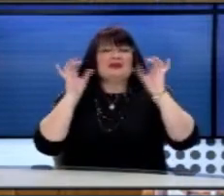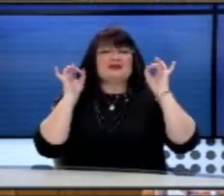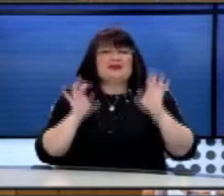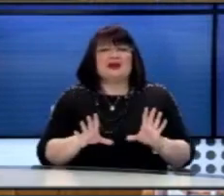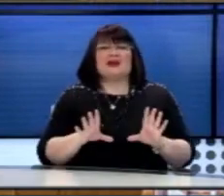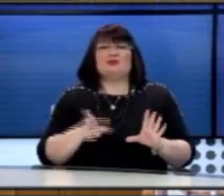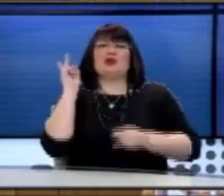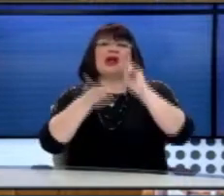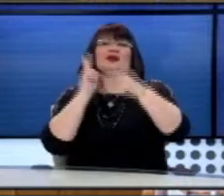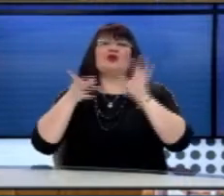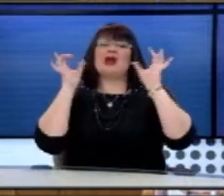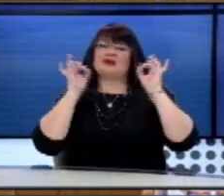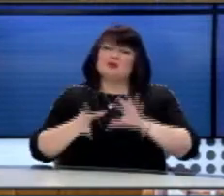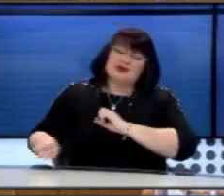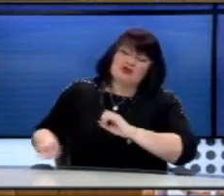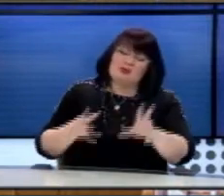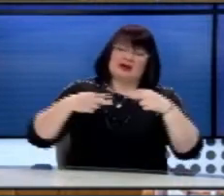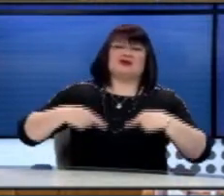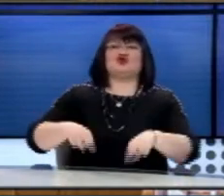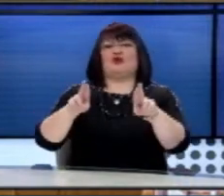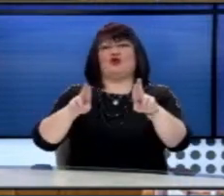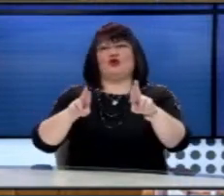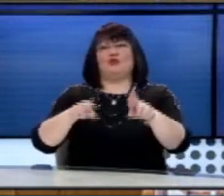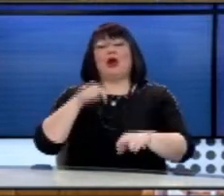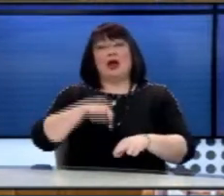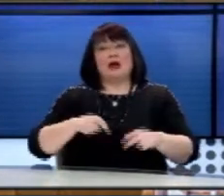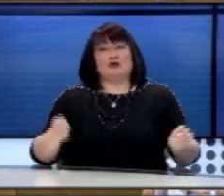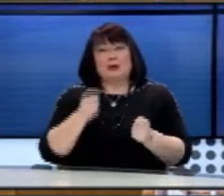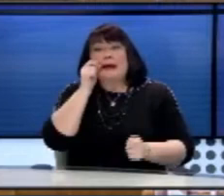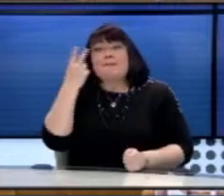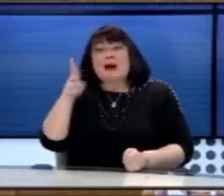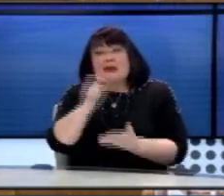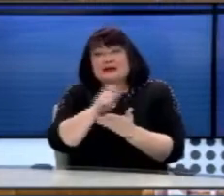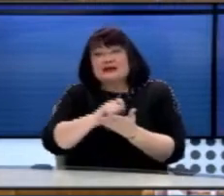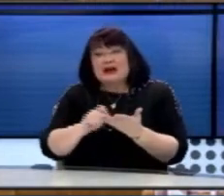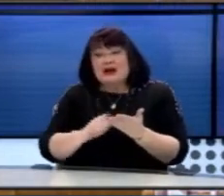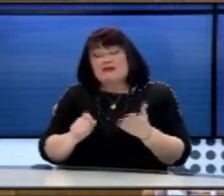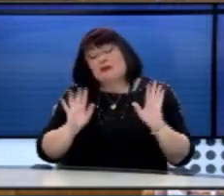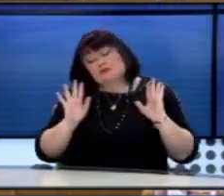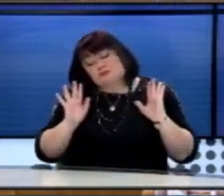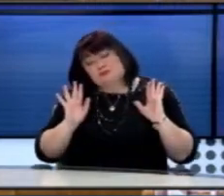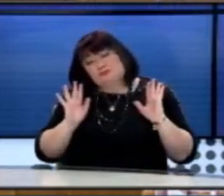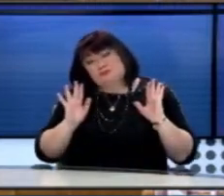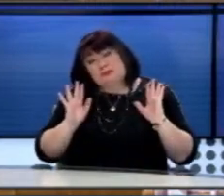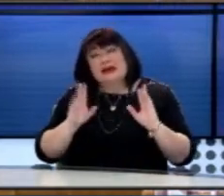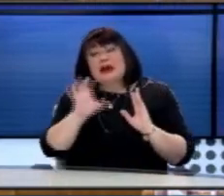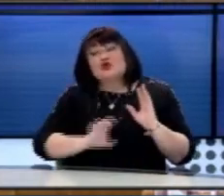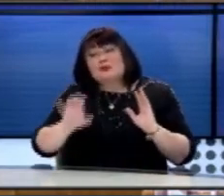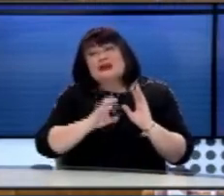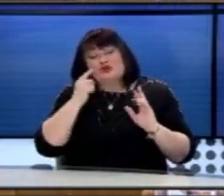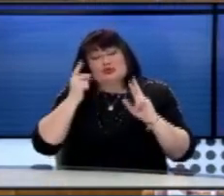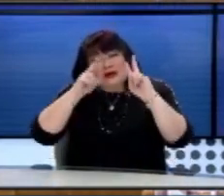χωρίς να του απαγγελθεί καμιά κατηγορία. Αυτό το γεγονός, λέει ο πατέρας, είναι διερευνήσιμο